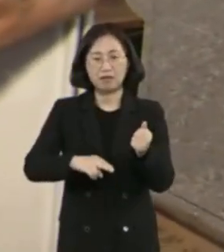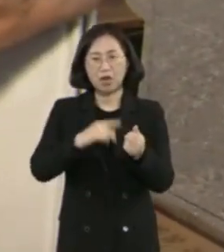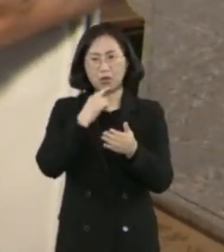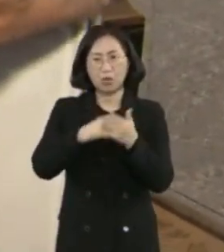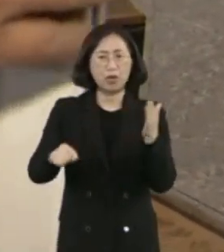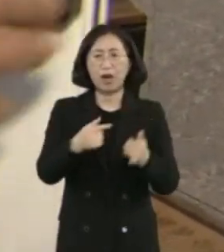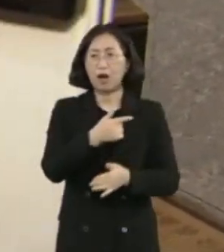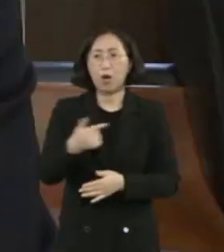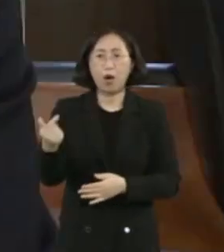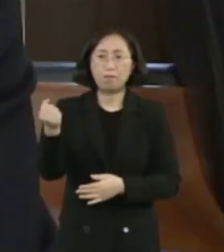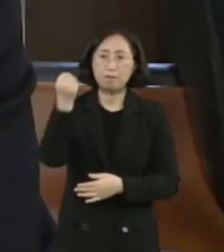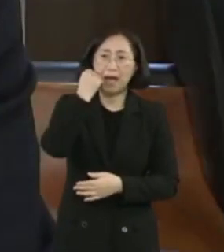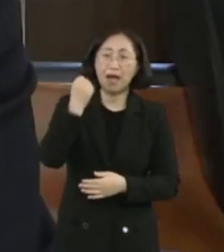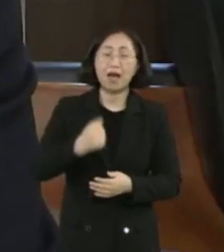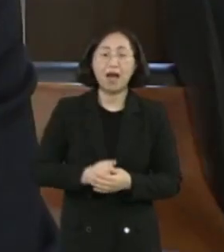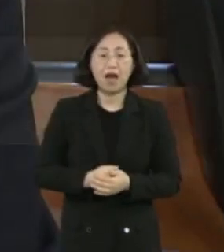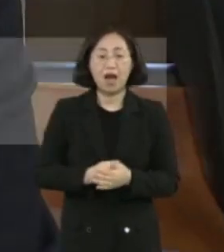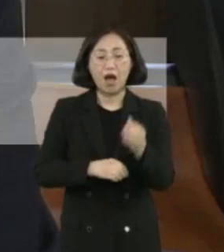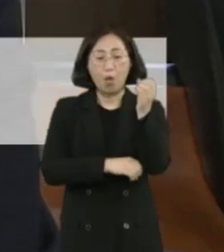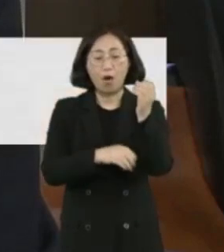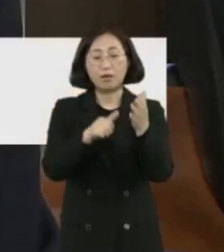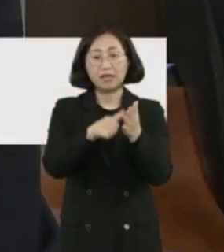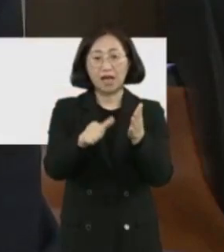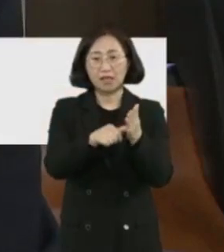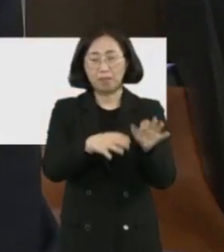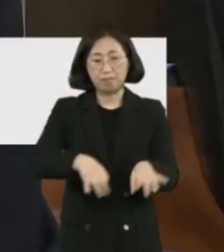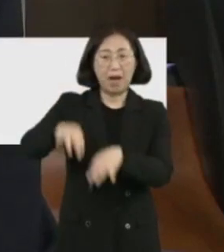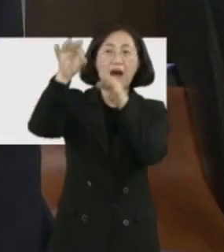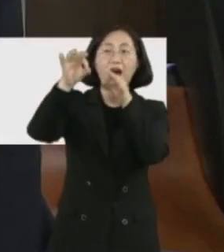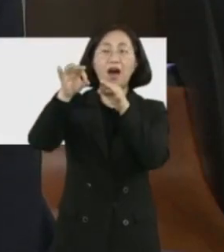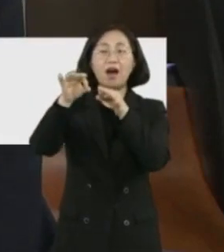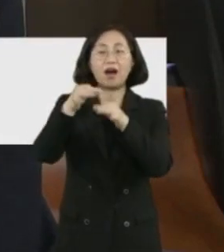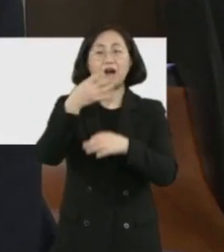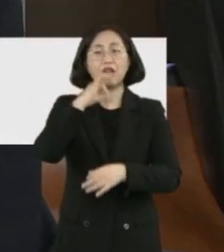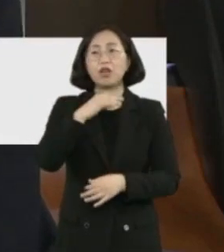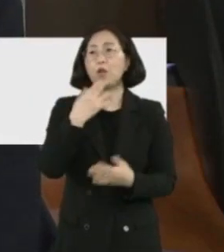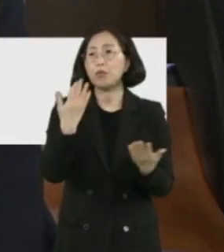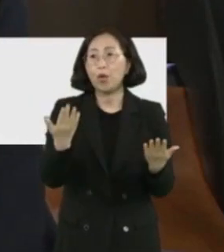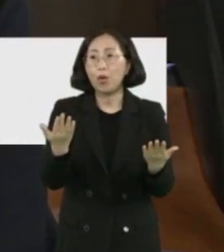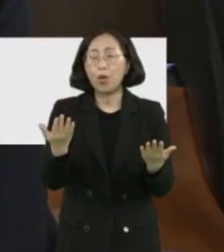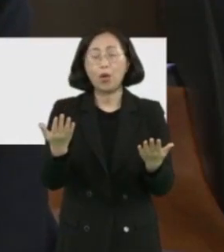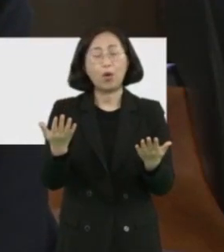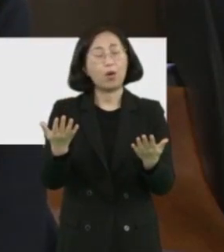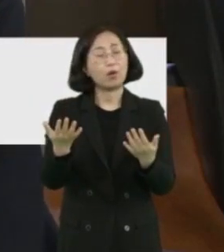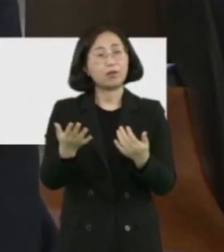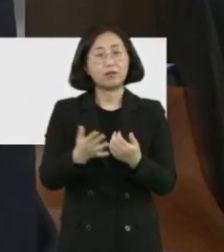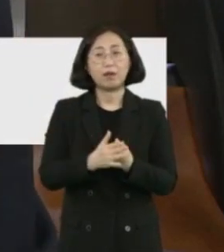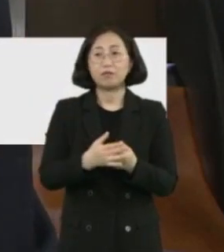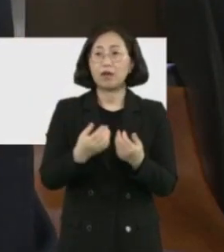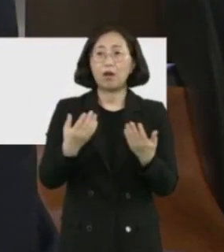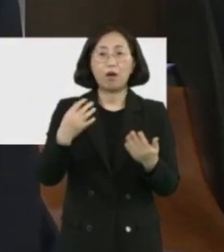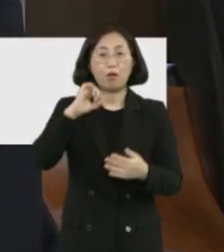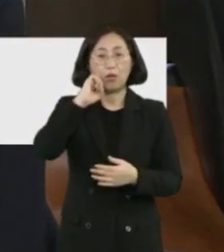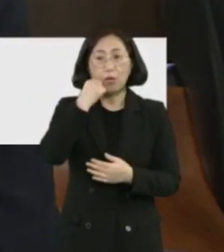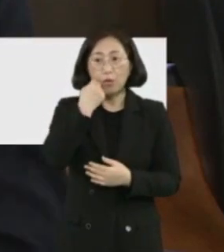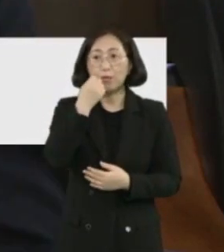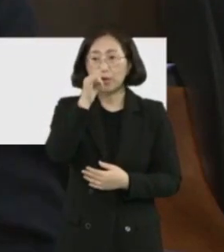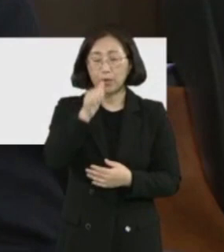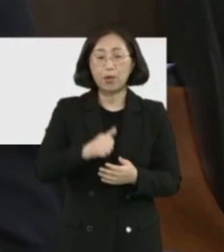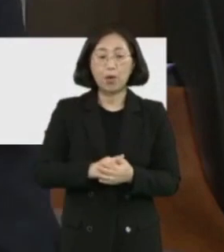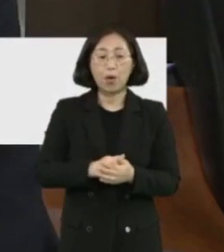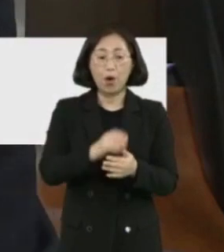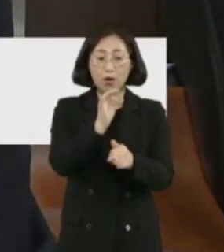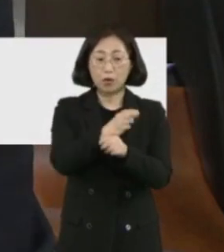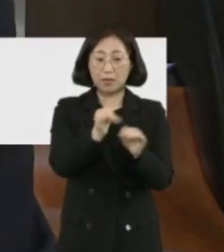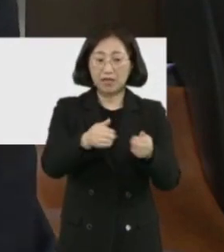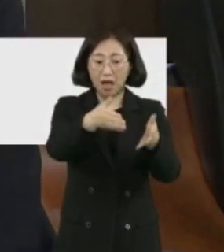큽니다. 원자재가 폭등으로 인해서 이윤이 많이 남지 않다 보니까 되게 어려운 실정이고요. 두 번째는 그 소비자